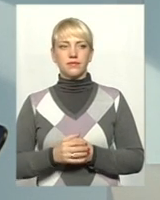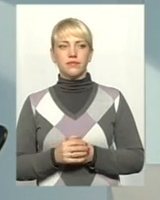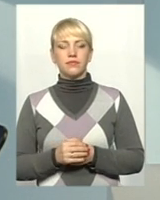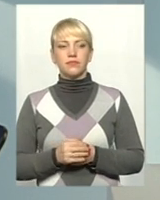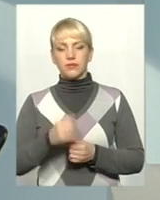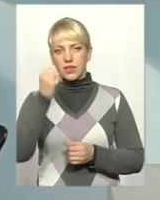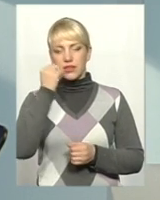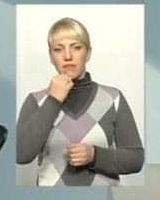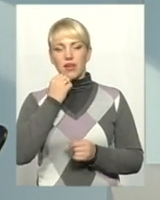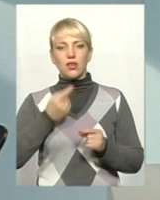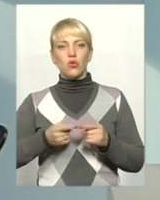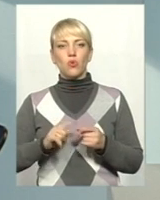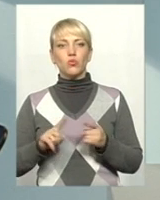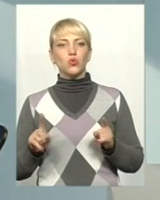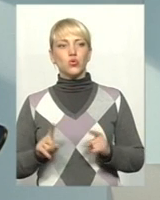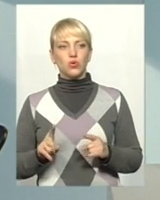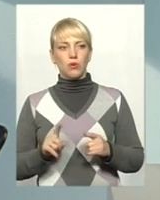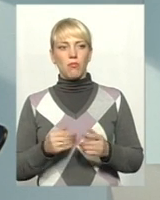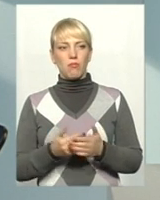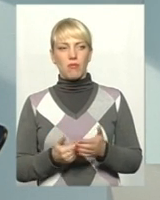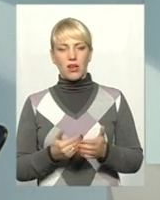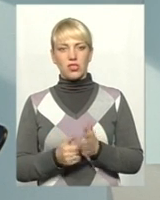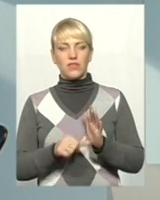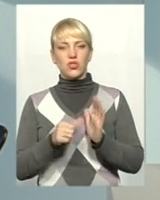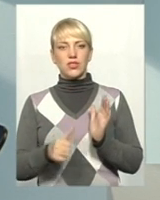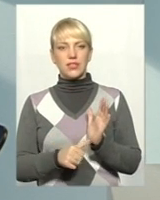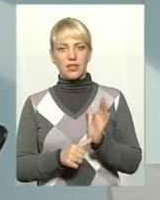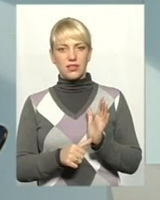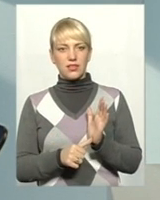завдяки тому, що майже в